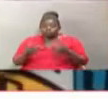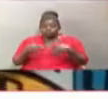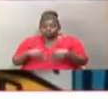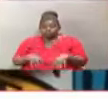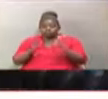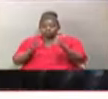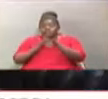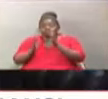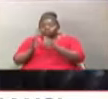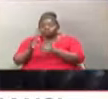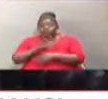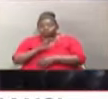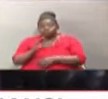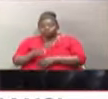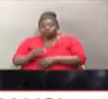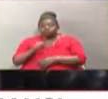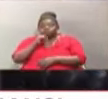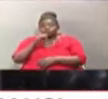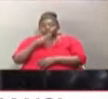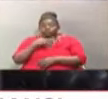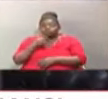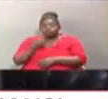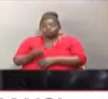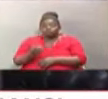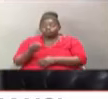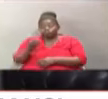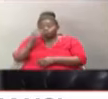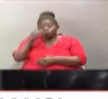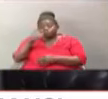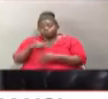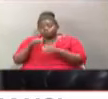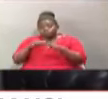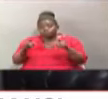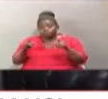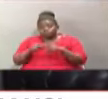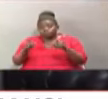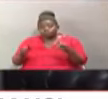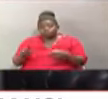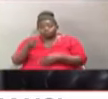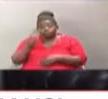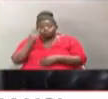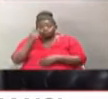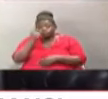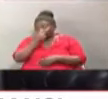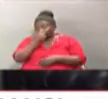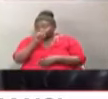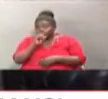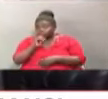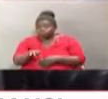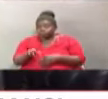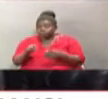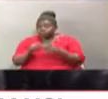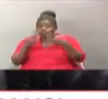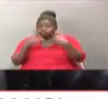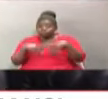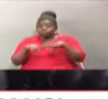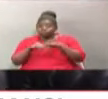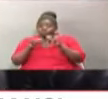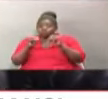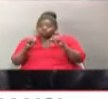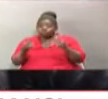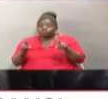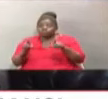Mukama waffe. Sandya gadde ogirire mu ttaka. Sandya gadde ogirye nga tolina liiso. Sandya gadde ogirye nga tolina magulu. So bwe